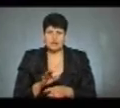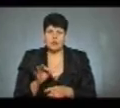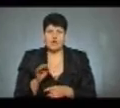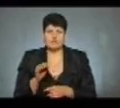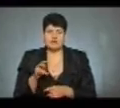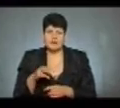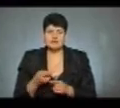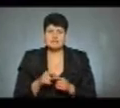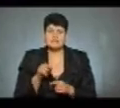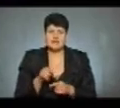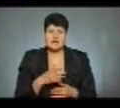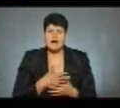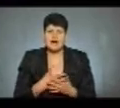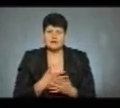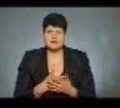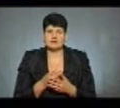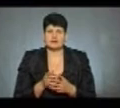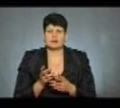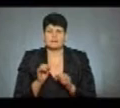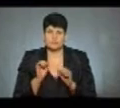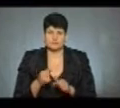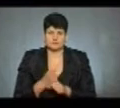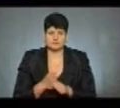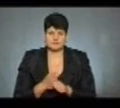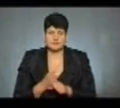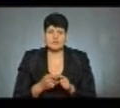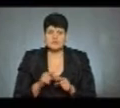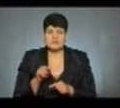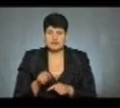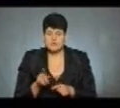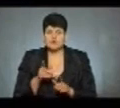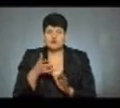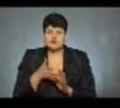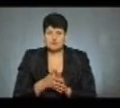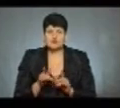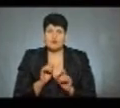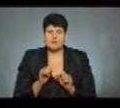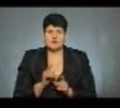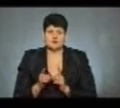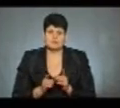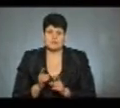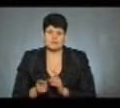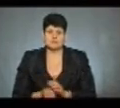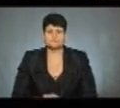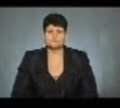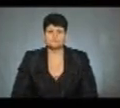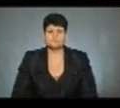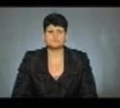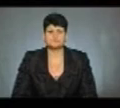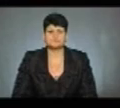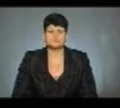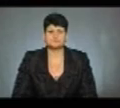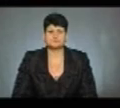– це молодь та, яка активна, яка вийшла з соцмереж і може діяти. Це та молодь, яка розуміє, що вона може щось змінити. Тарас Бурак, Андрій